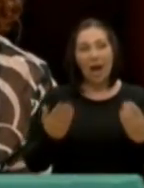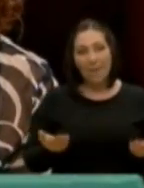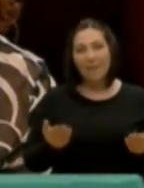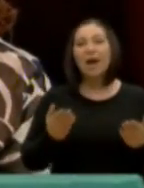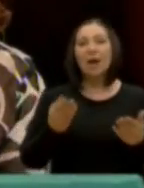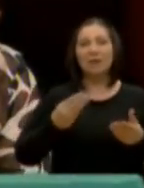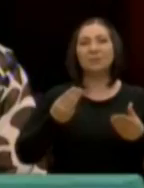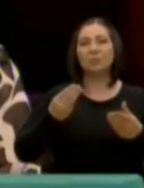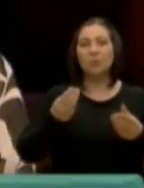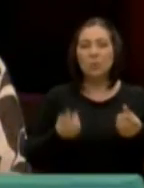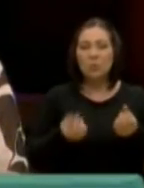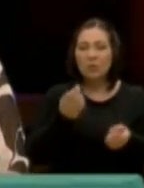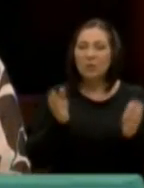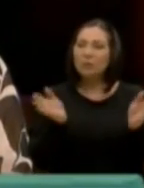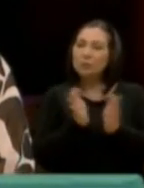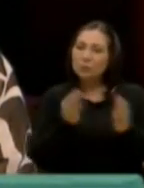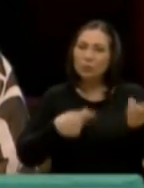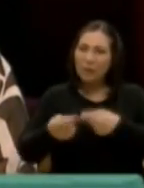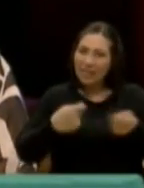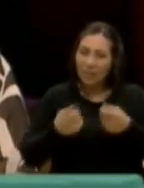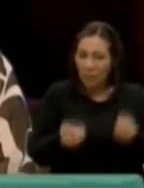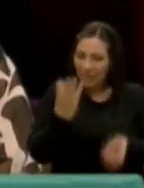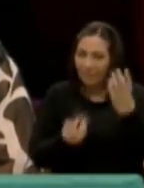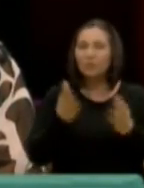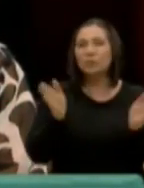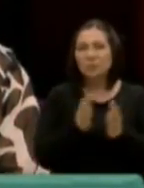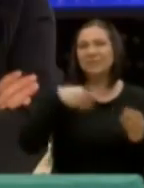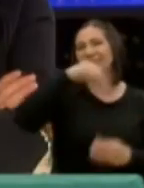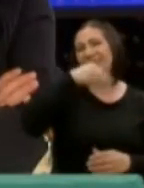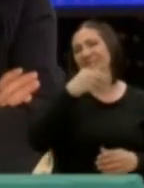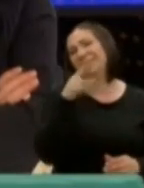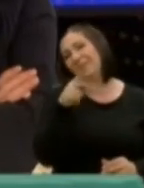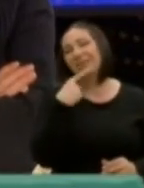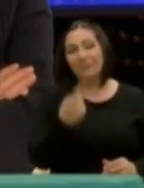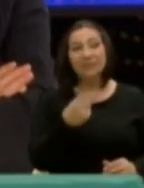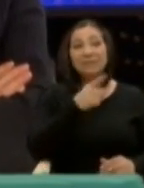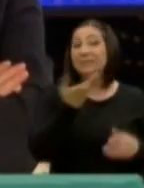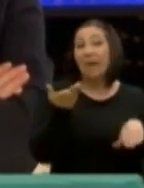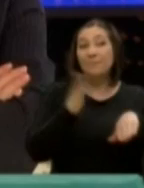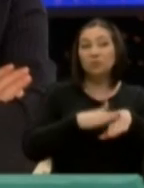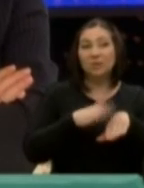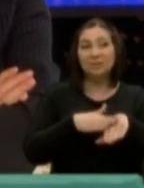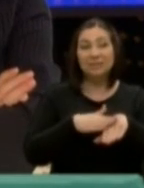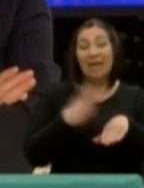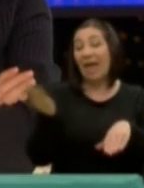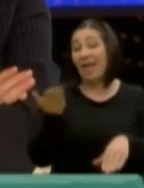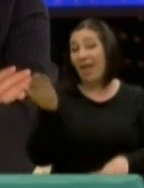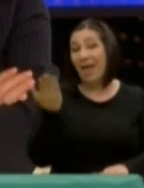ve butik satış şeklinde. Güzel. Düşünebiliriz. Peki siz ne yapacaktınız